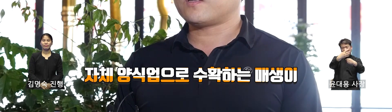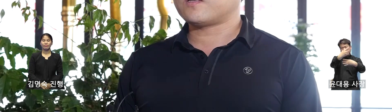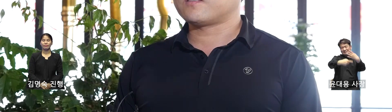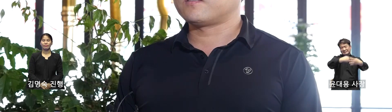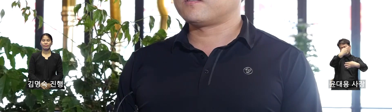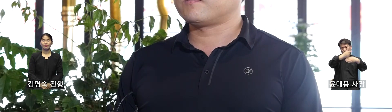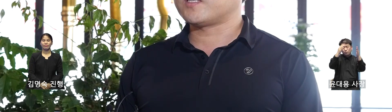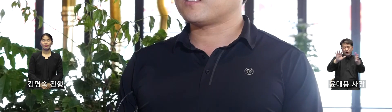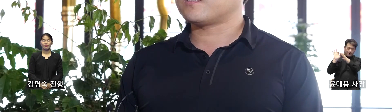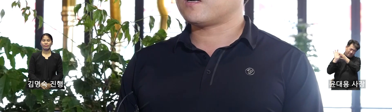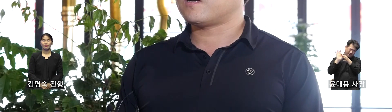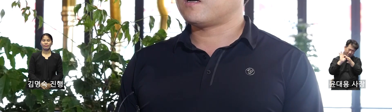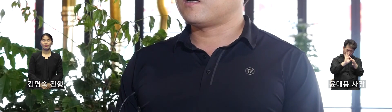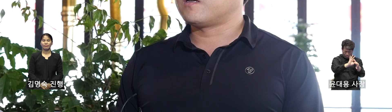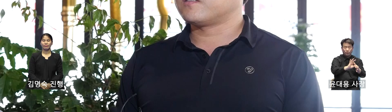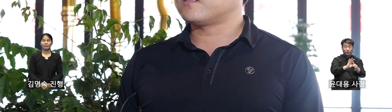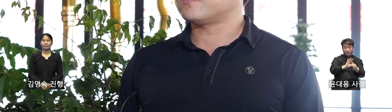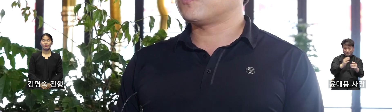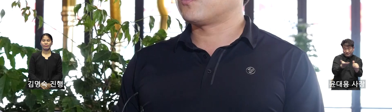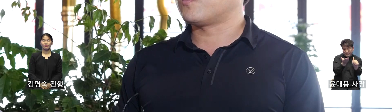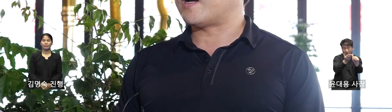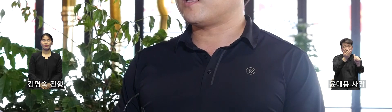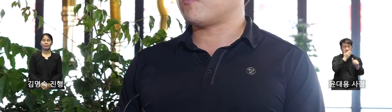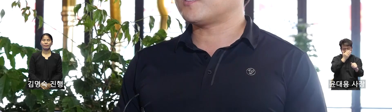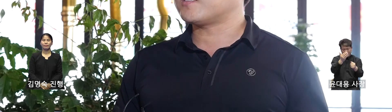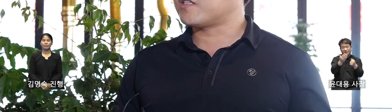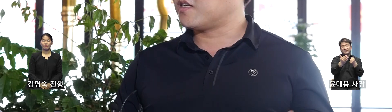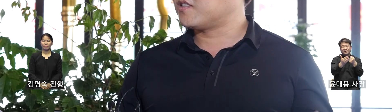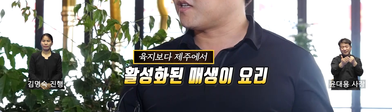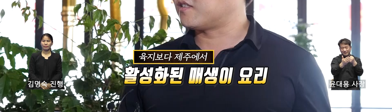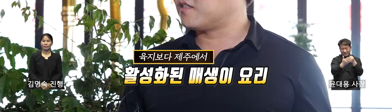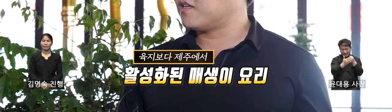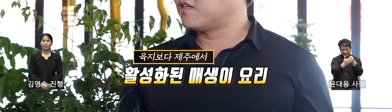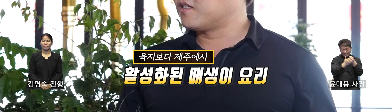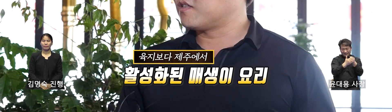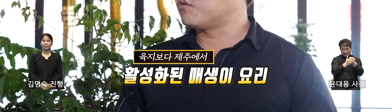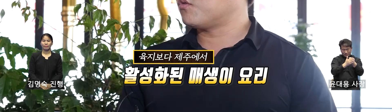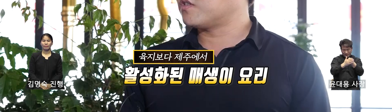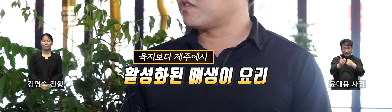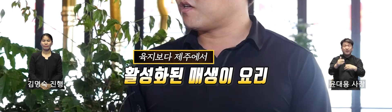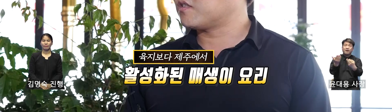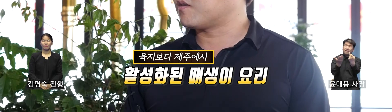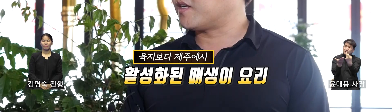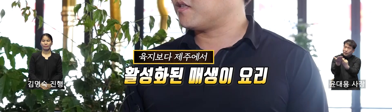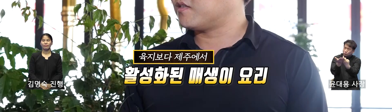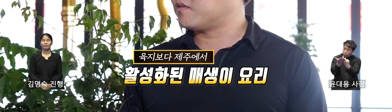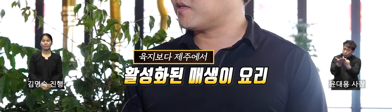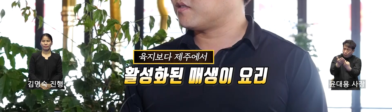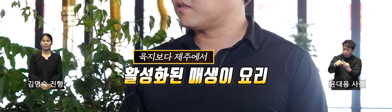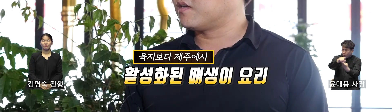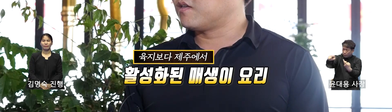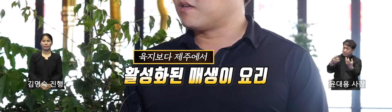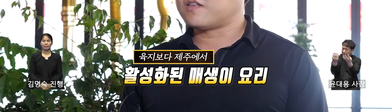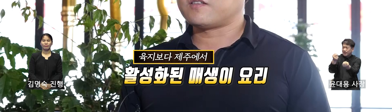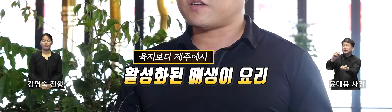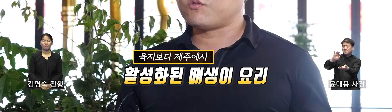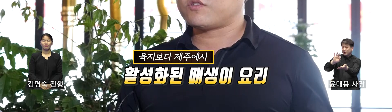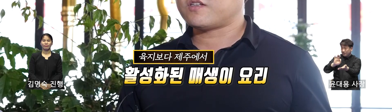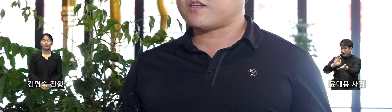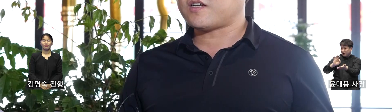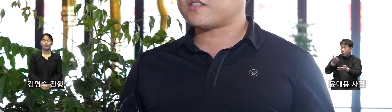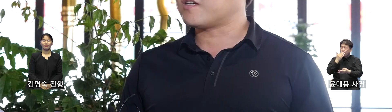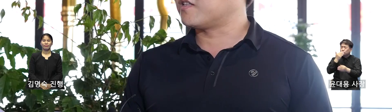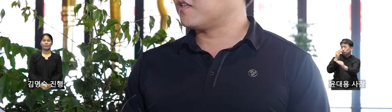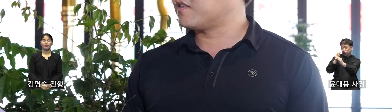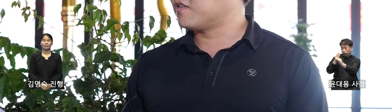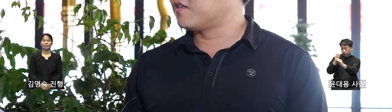뭐 우리나라에서는 매생이가 실제적으로 많이 활성화되어있지는 않은데 제주도에서는 활성화 많이 되어있지만은 여기는 한